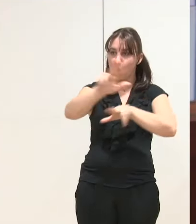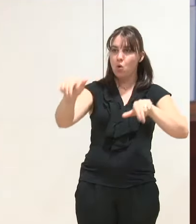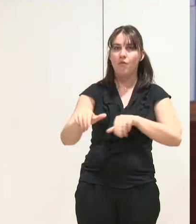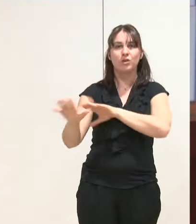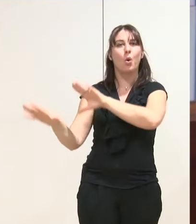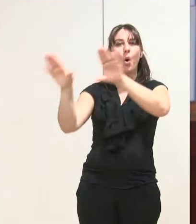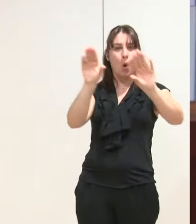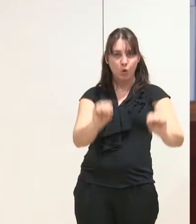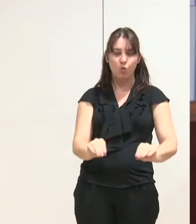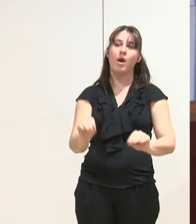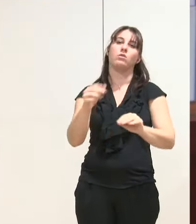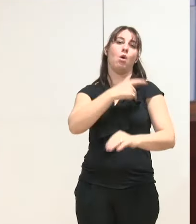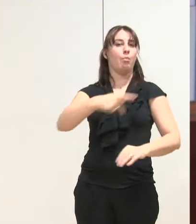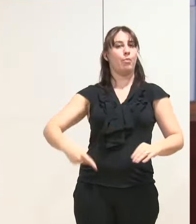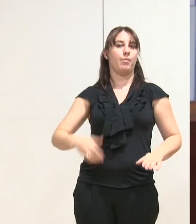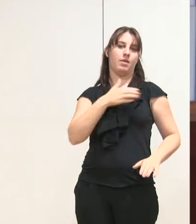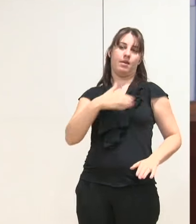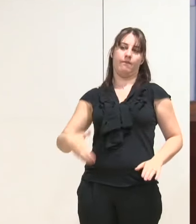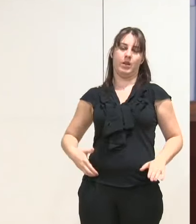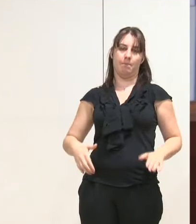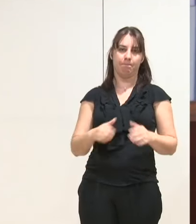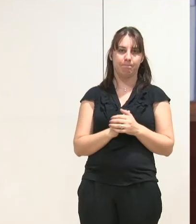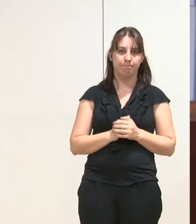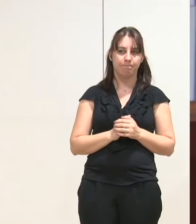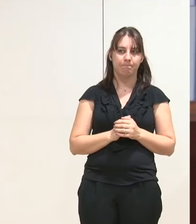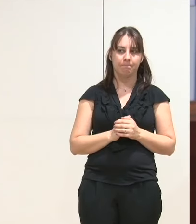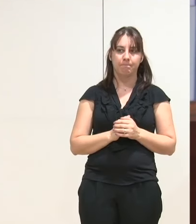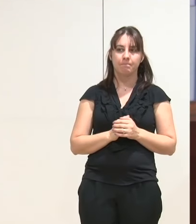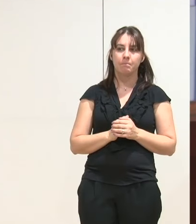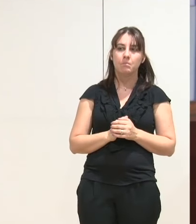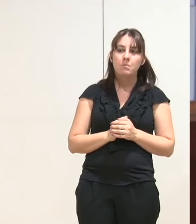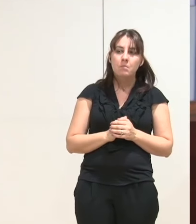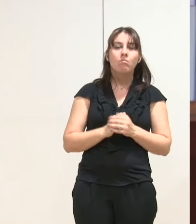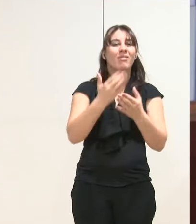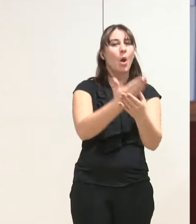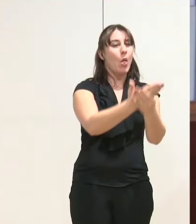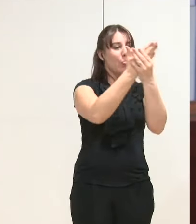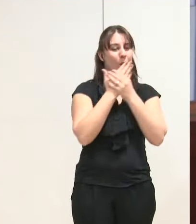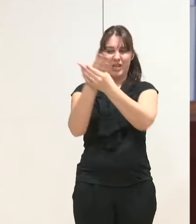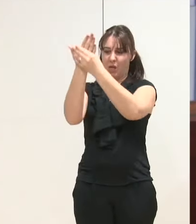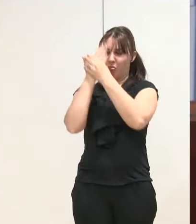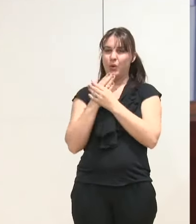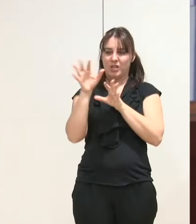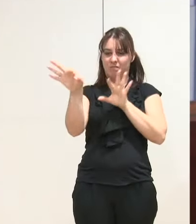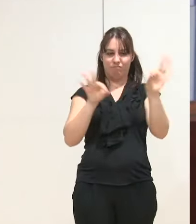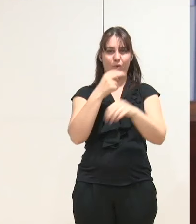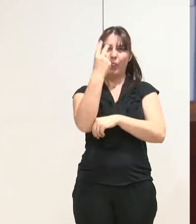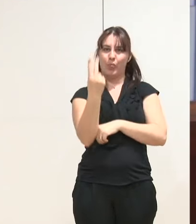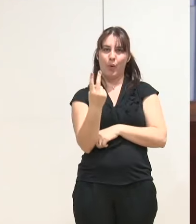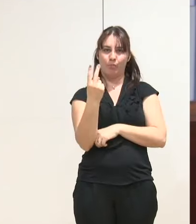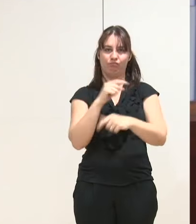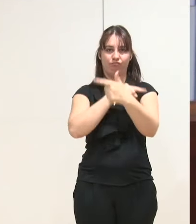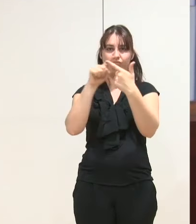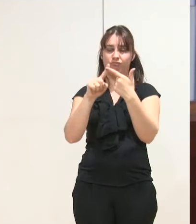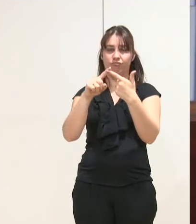d'occupation du domaine public deux dossiers ont été retirés un seul candidat